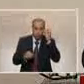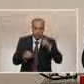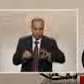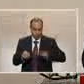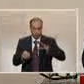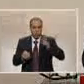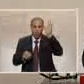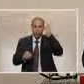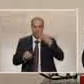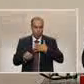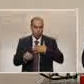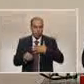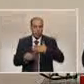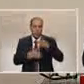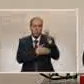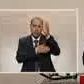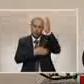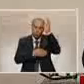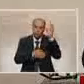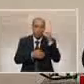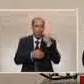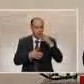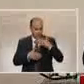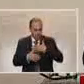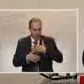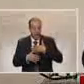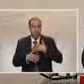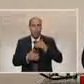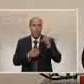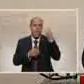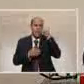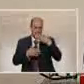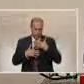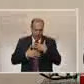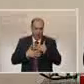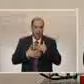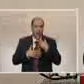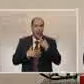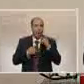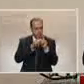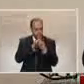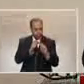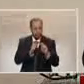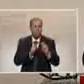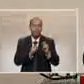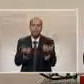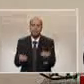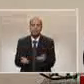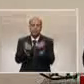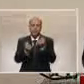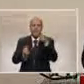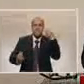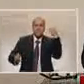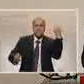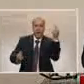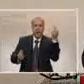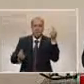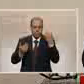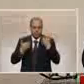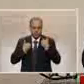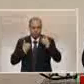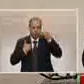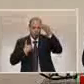ببلده وبوطني وبدينه وهو محترم مكرم في العالم